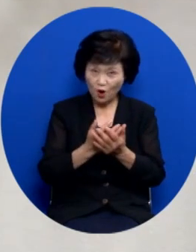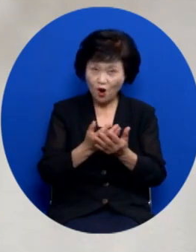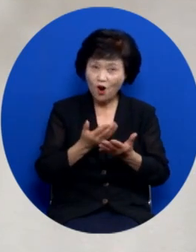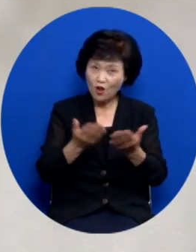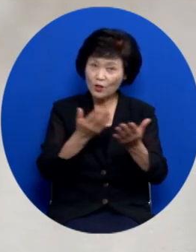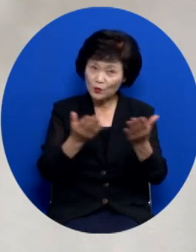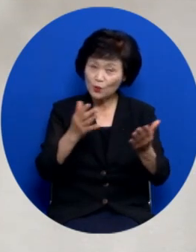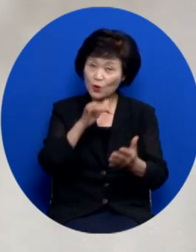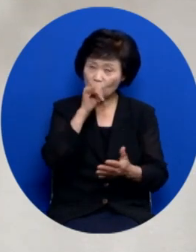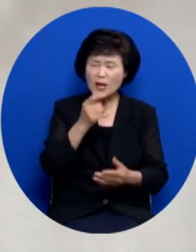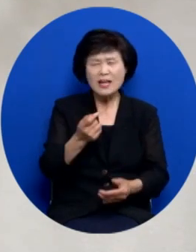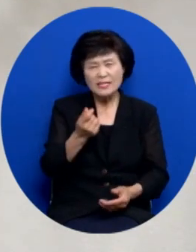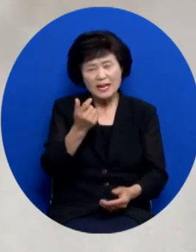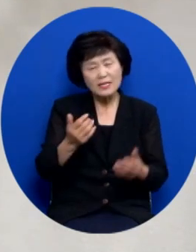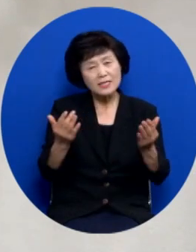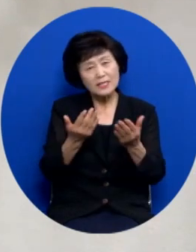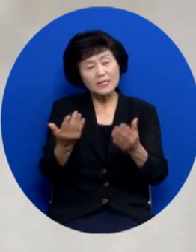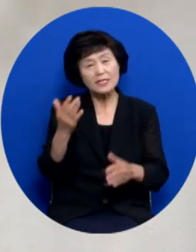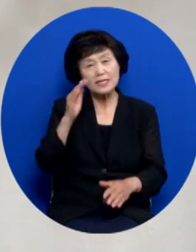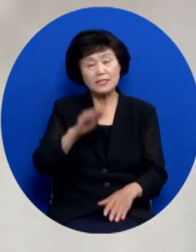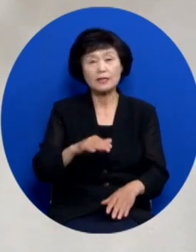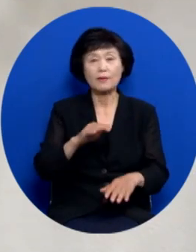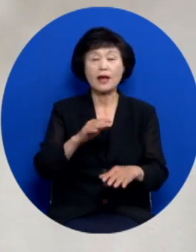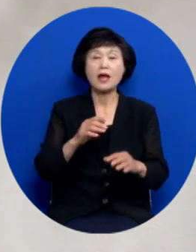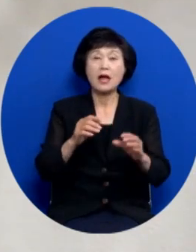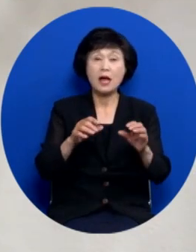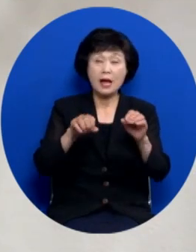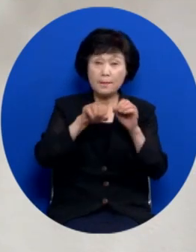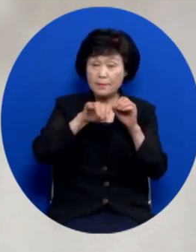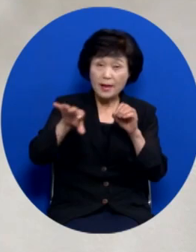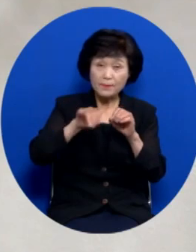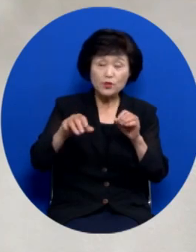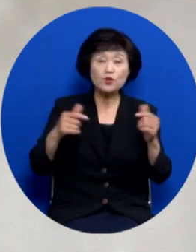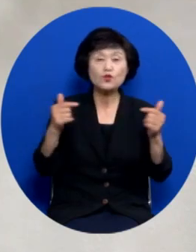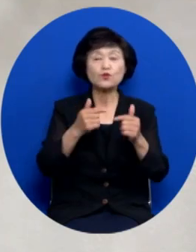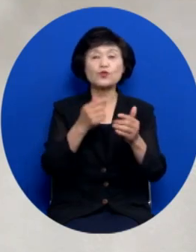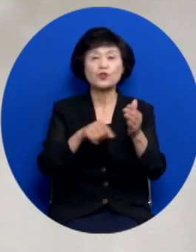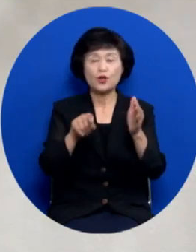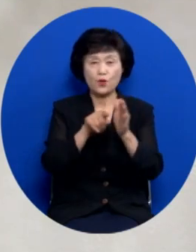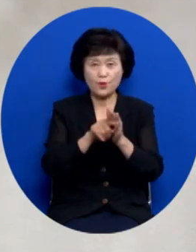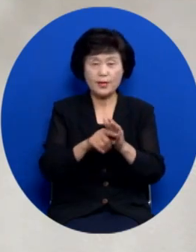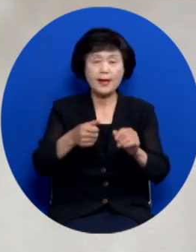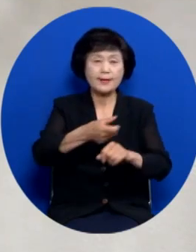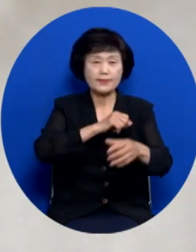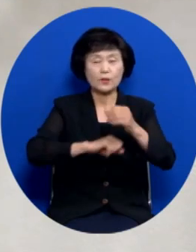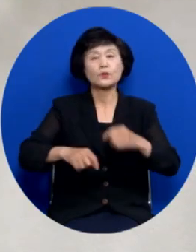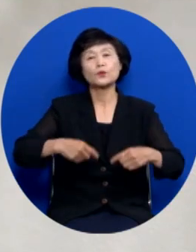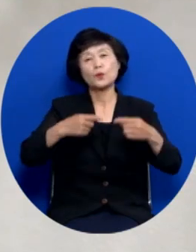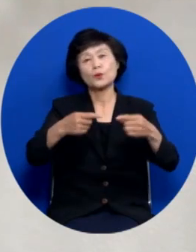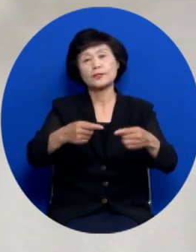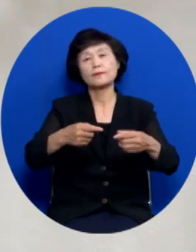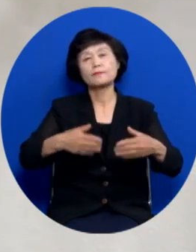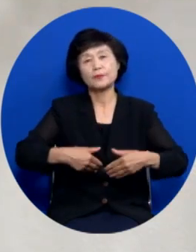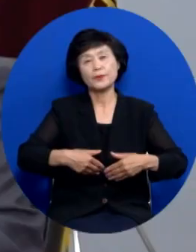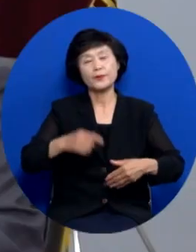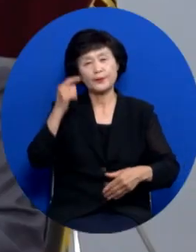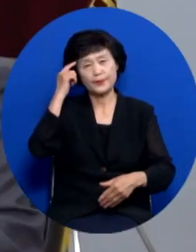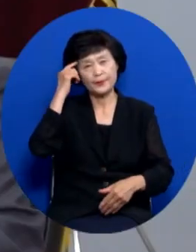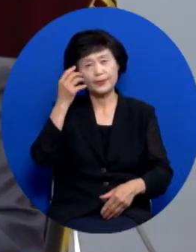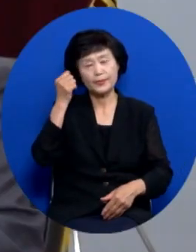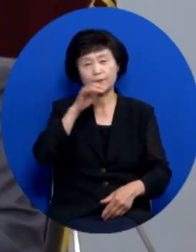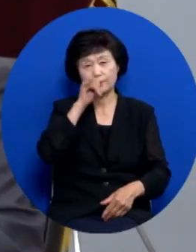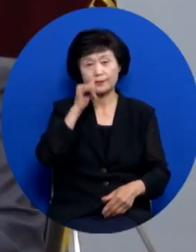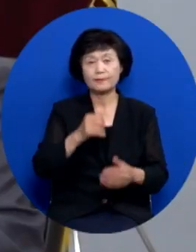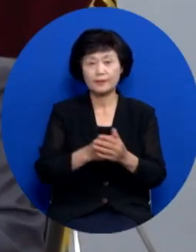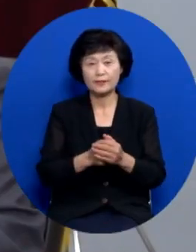실제적으로 이렇게 저탄소 그런 일들에 같이 적극 동참해야 된다 이렇게 생각을 합니다. 이